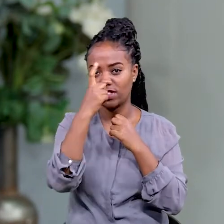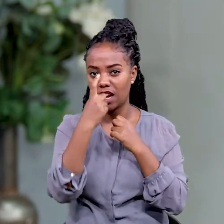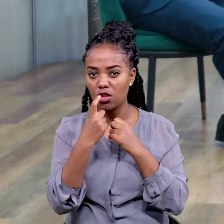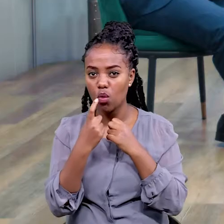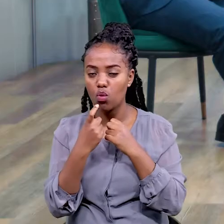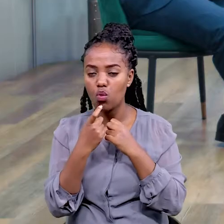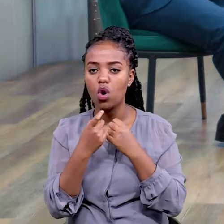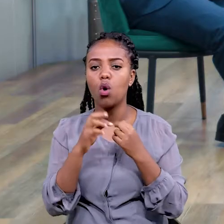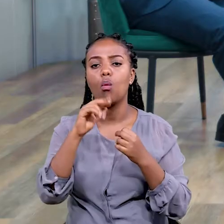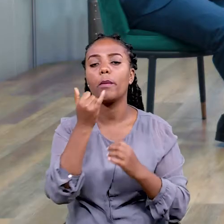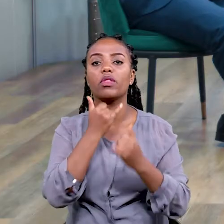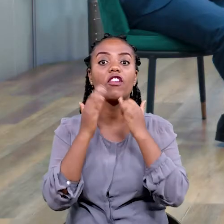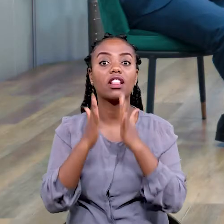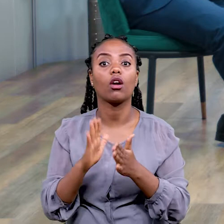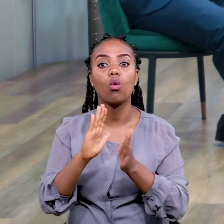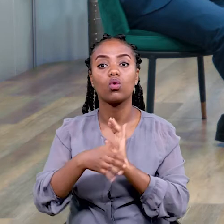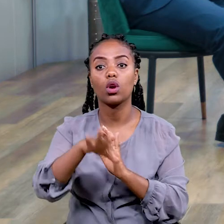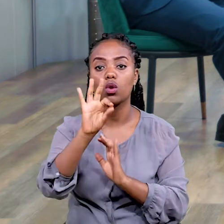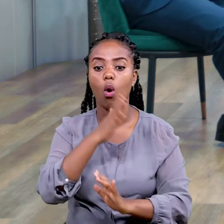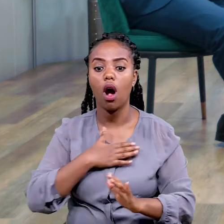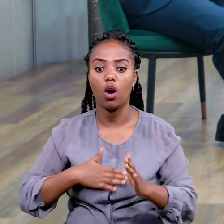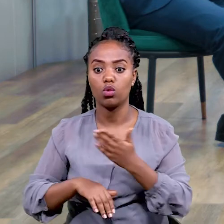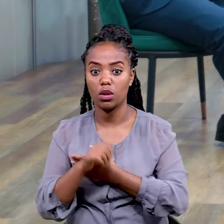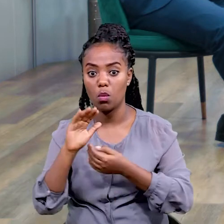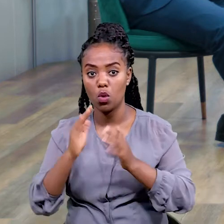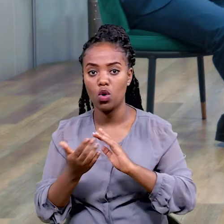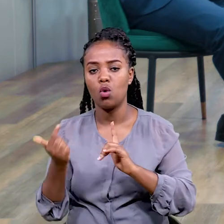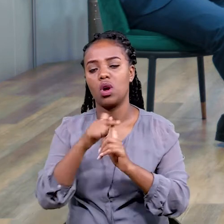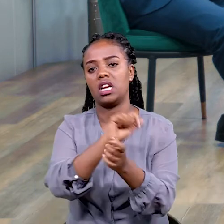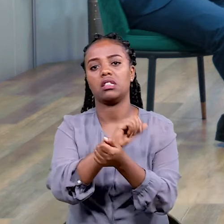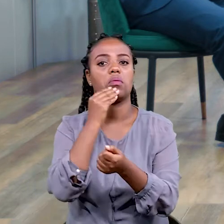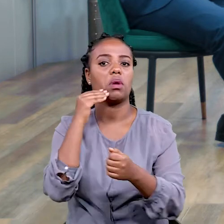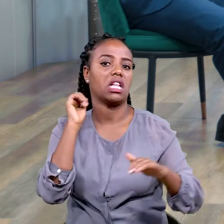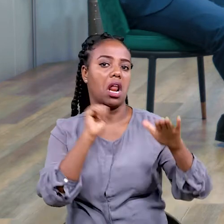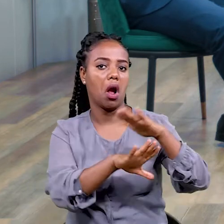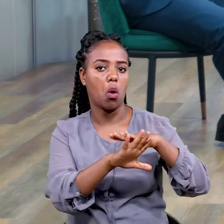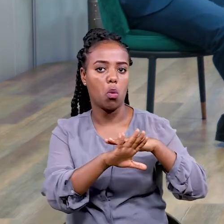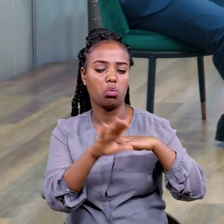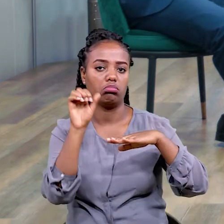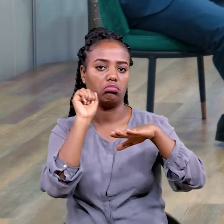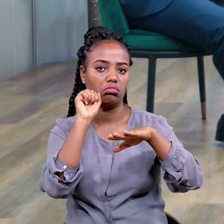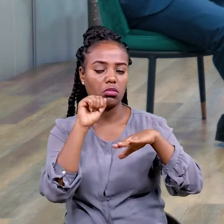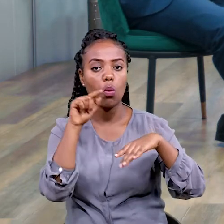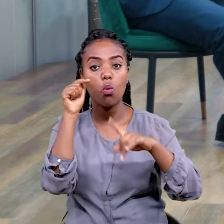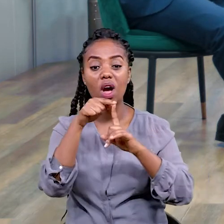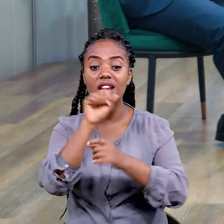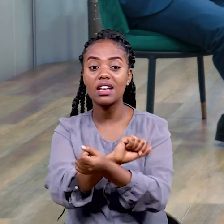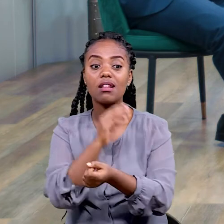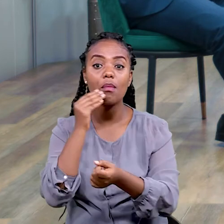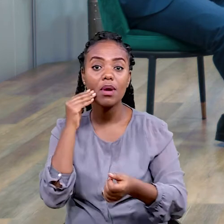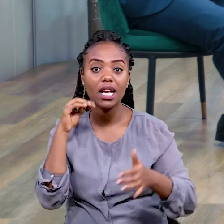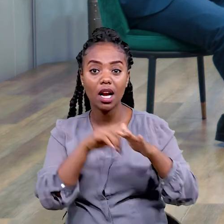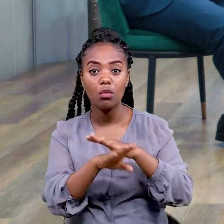ደግሞ ጥፋተኛ ሆነው ሲገኙ አካል ጉዳተኞችም ቢሆኑ ወደዛ ስለሚላኩ ወደ ማረሚያ ቤት በሚሄዱበት ሰዓት ላይ